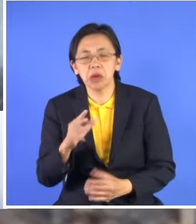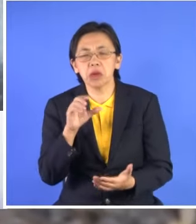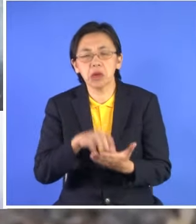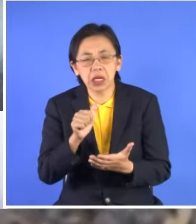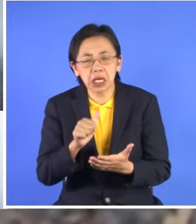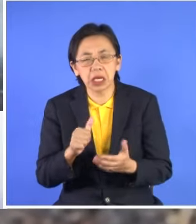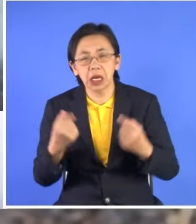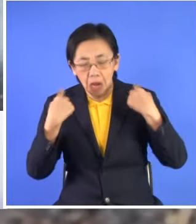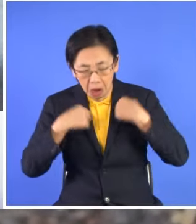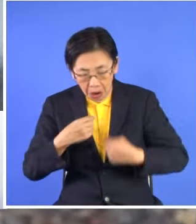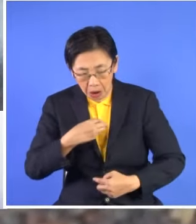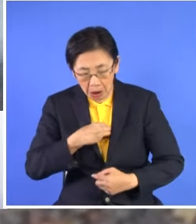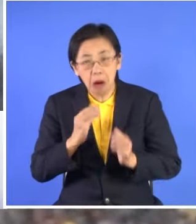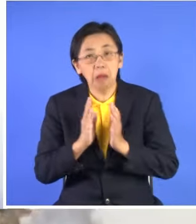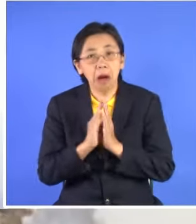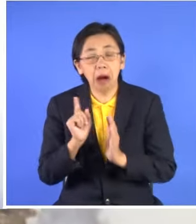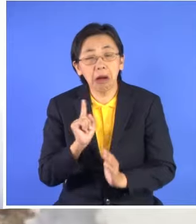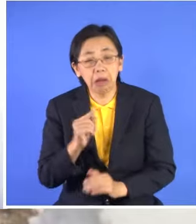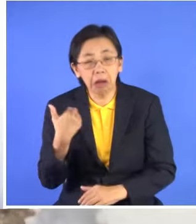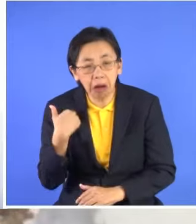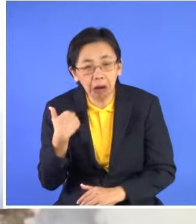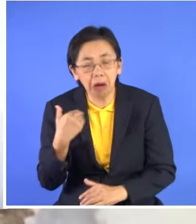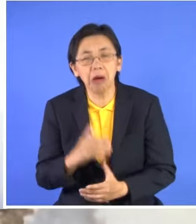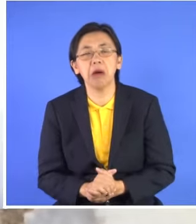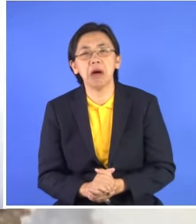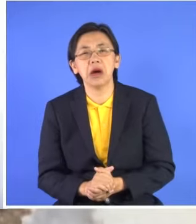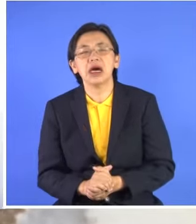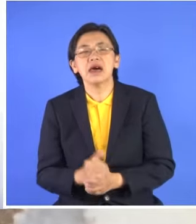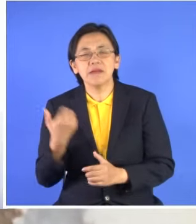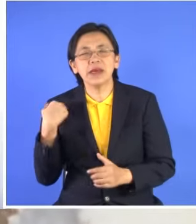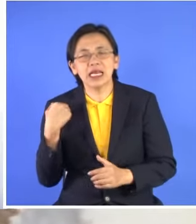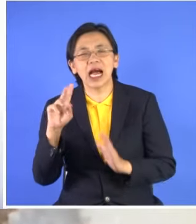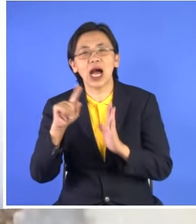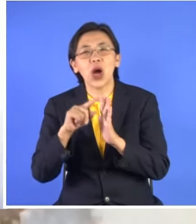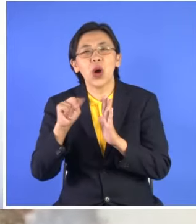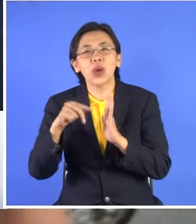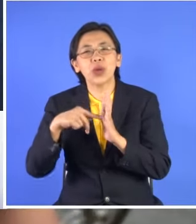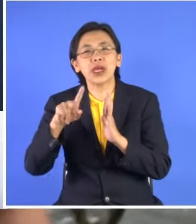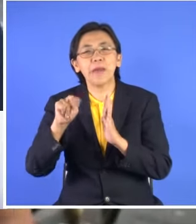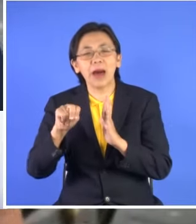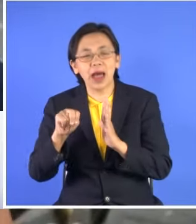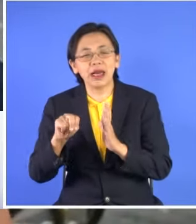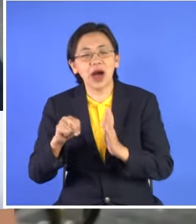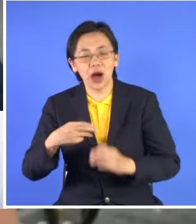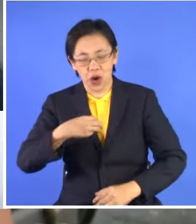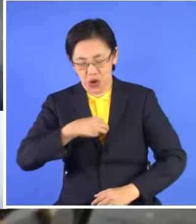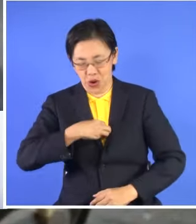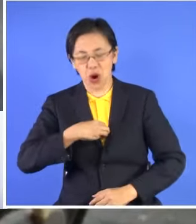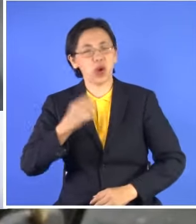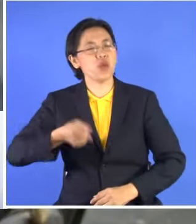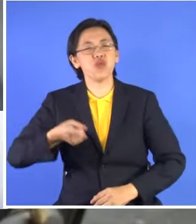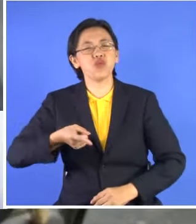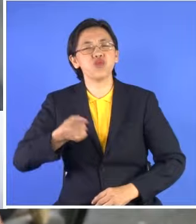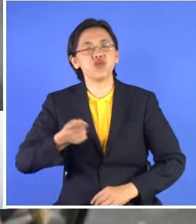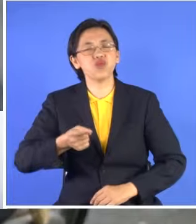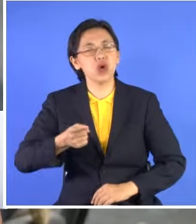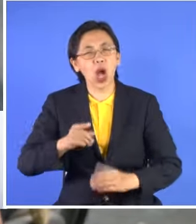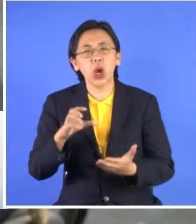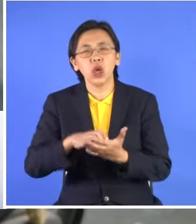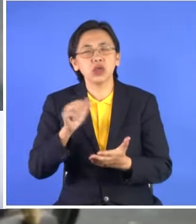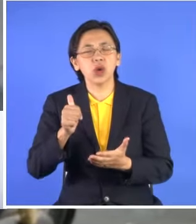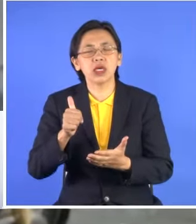พระหรือมีของดีอะไรหรือเปล่าเจ้าตัวบอกว่ามีขุนแผนที่ห้อยติดตัวไว้อยู่ตลอด 10ปีเชื่อว่านี่ทำให้รอดตายส่วนอีกมุม